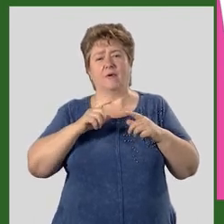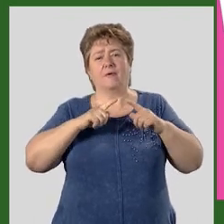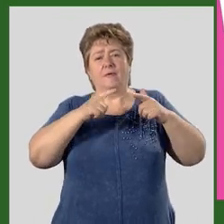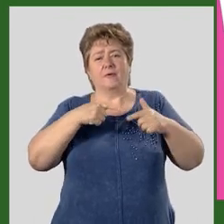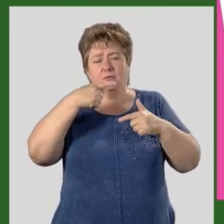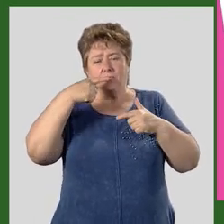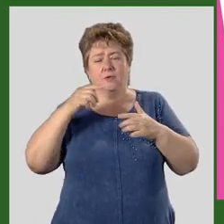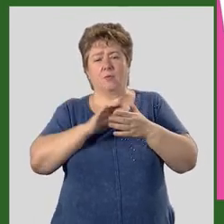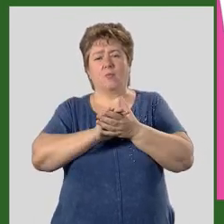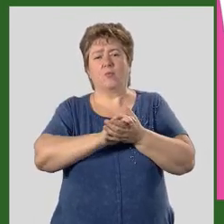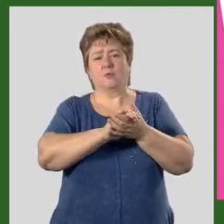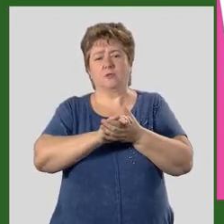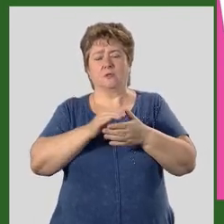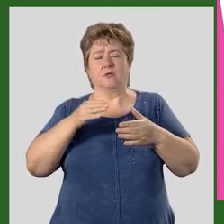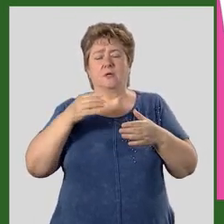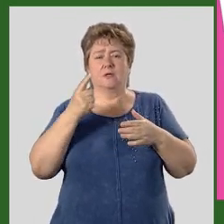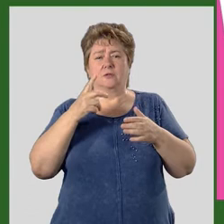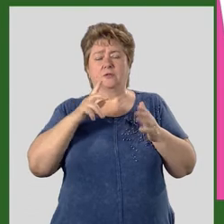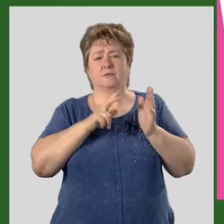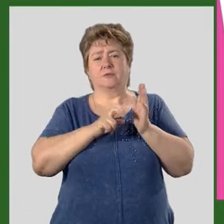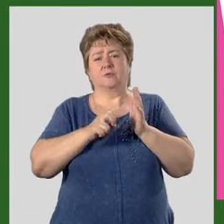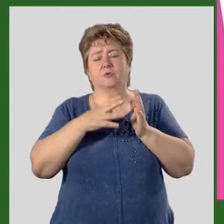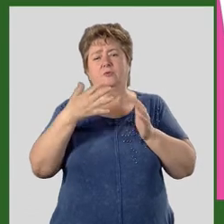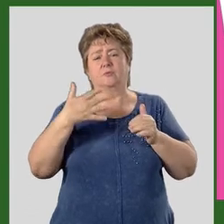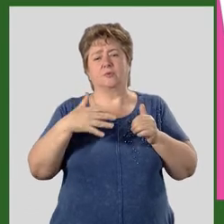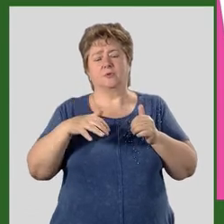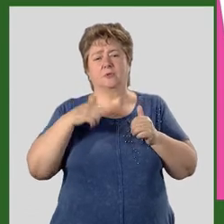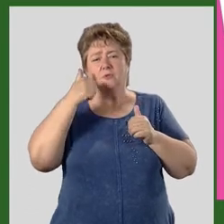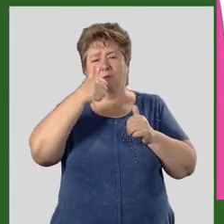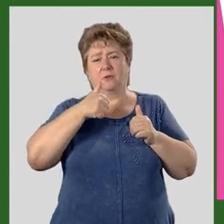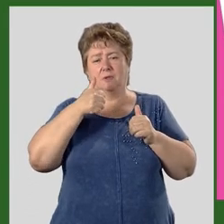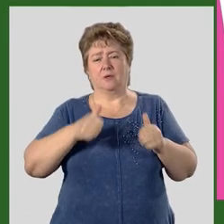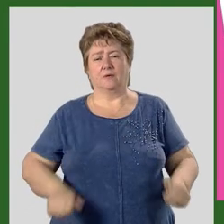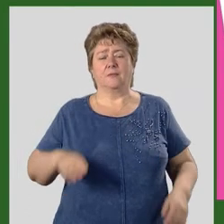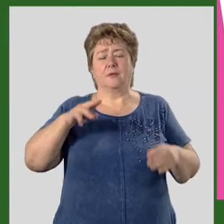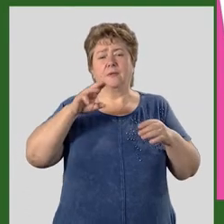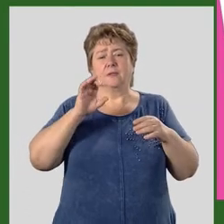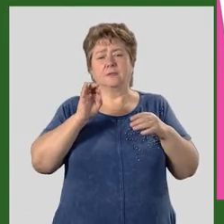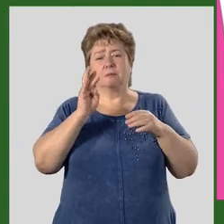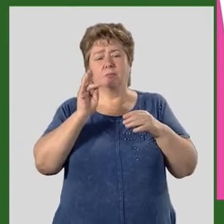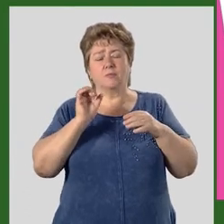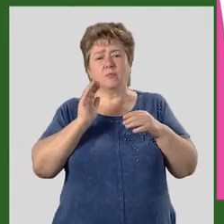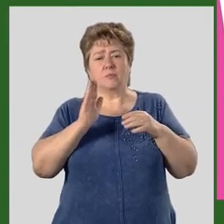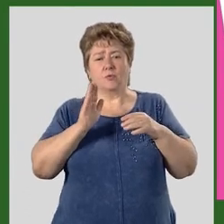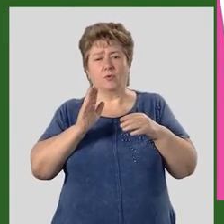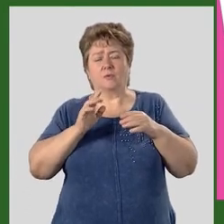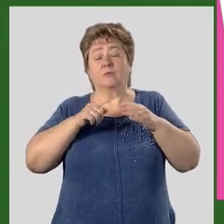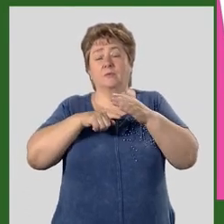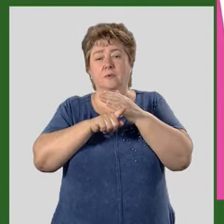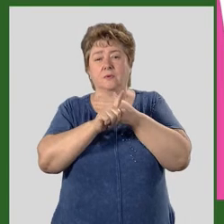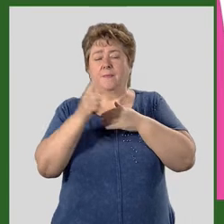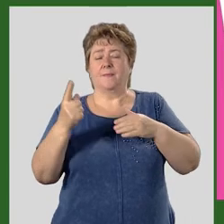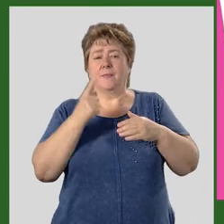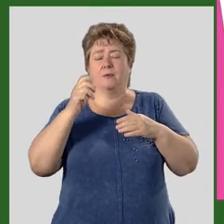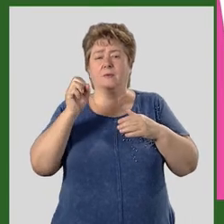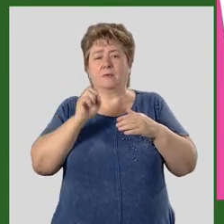географическом обществе в 1850-х годах. Петр Петрович Семенов стал